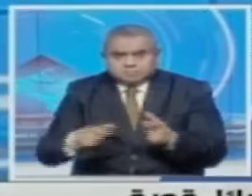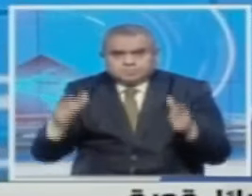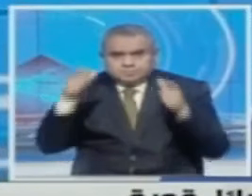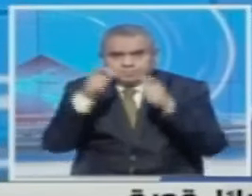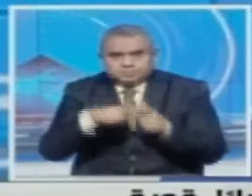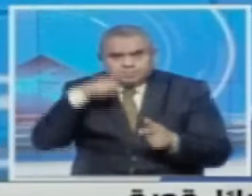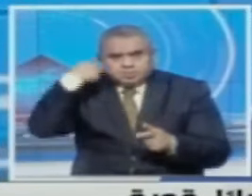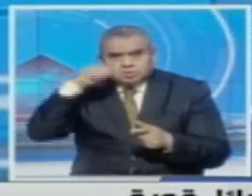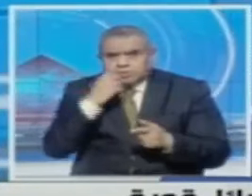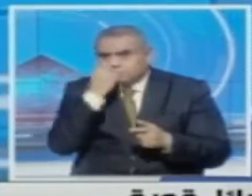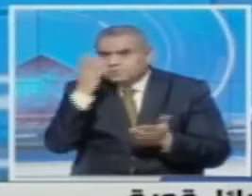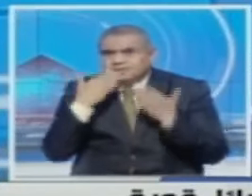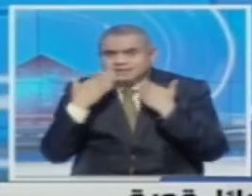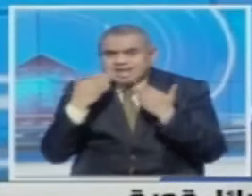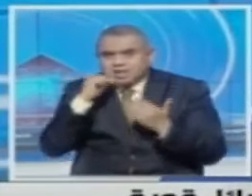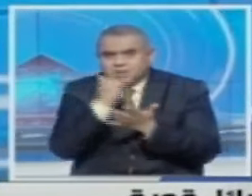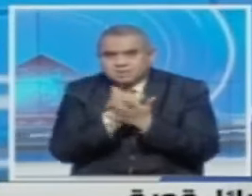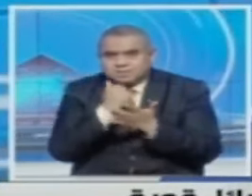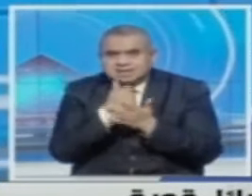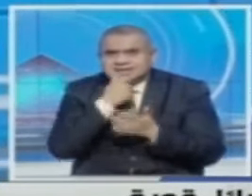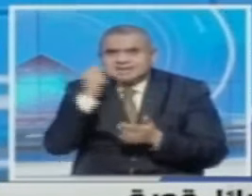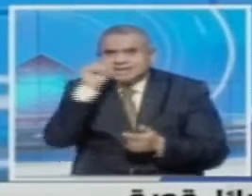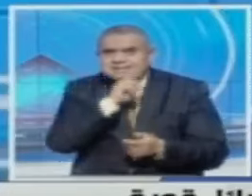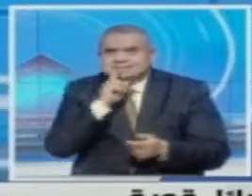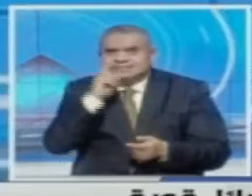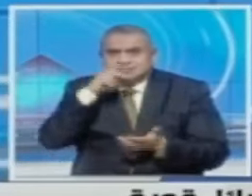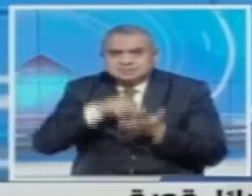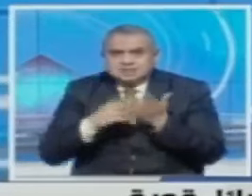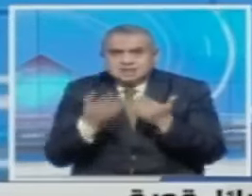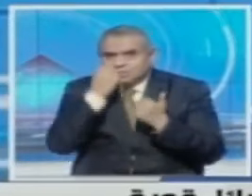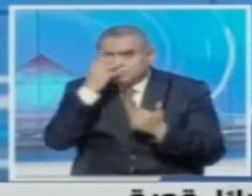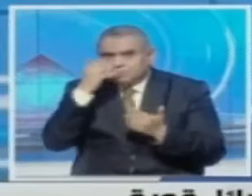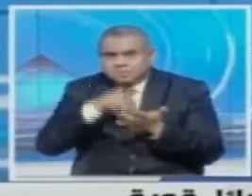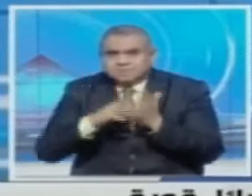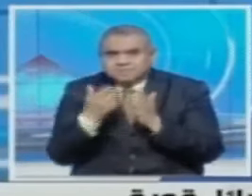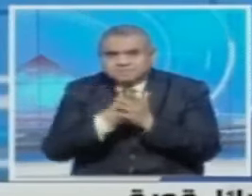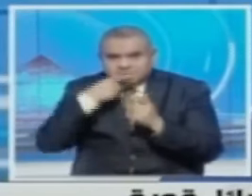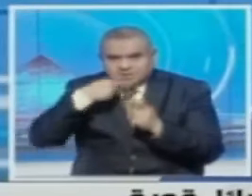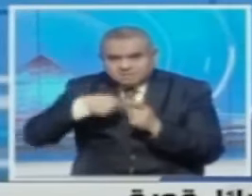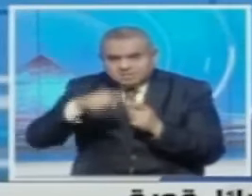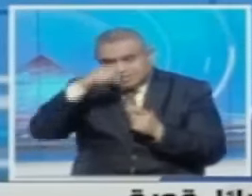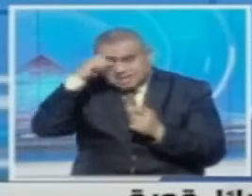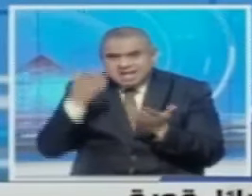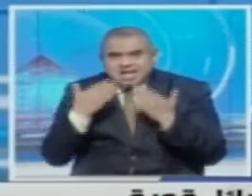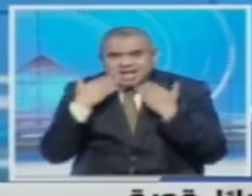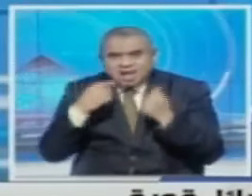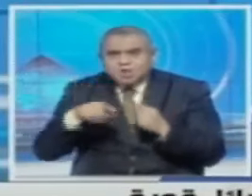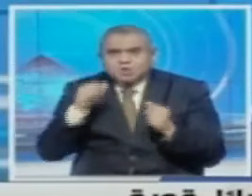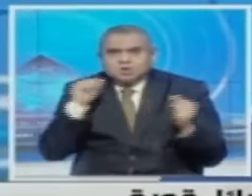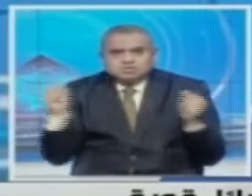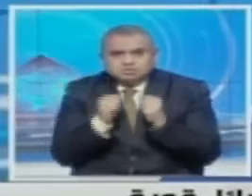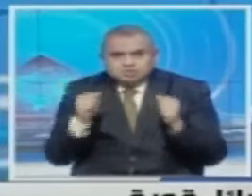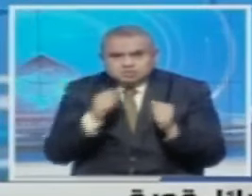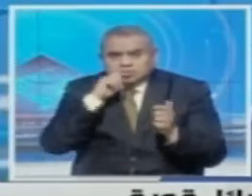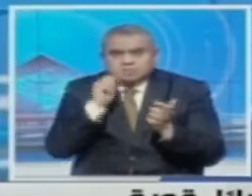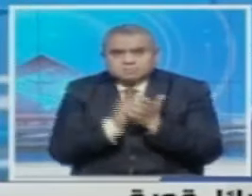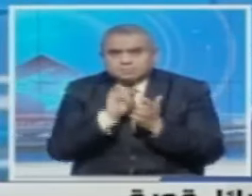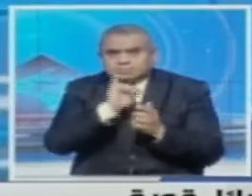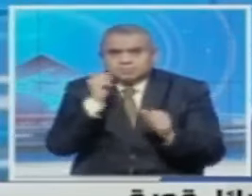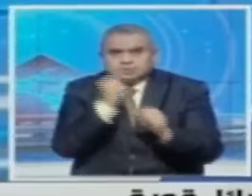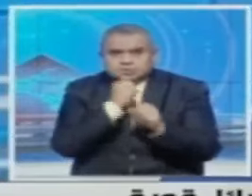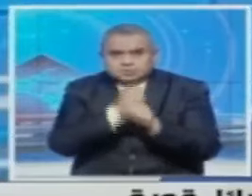استعرضت وزيرة البيئة دكتورة ياسمين فؤاد خطة مواجهة تلوث الهواء الحاد خلال فصلي الخريف والشتاء، مؤكدة